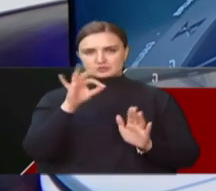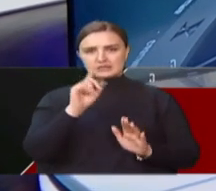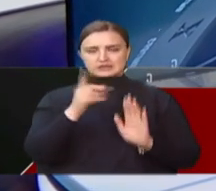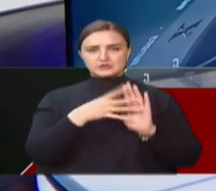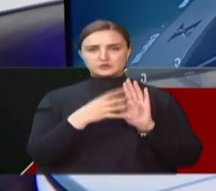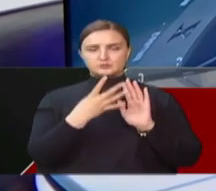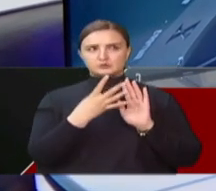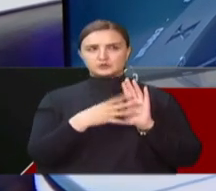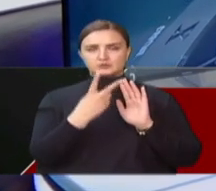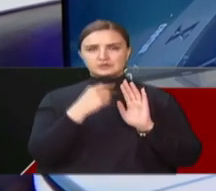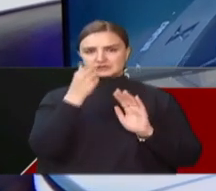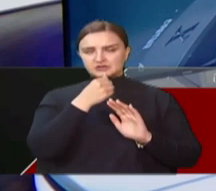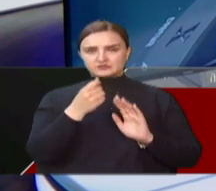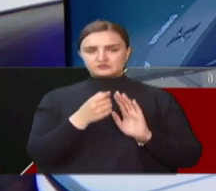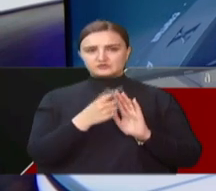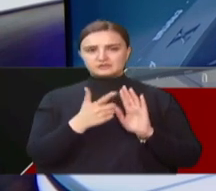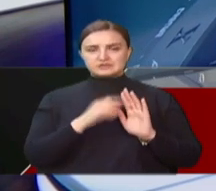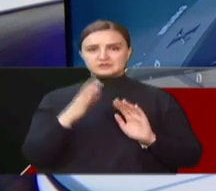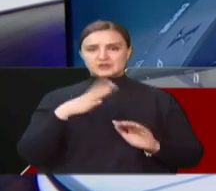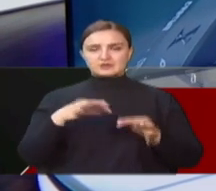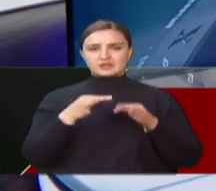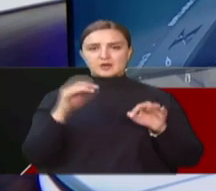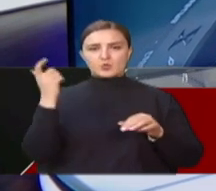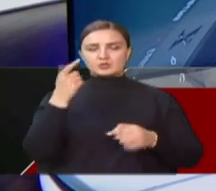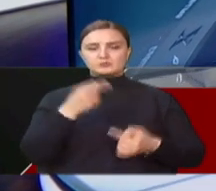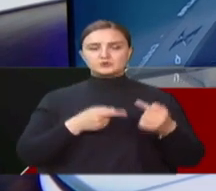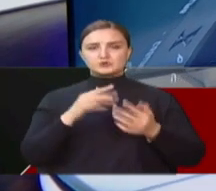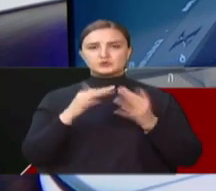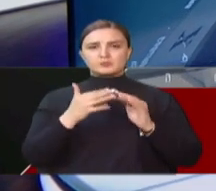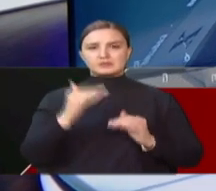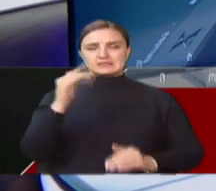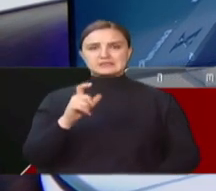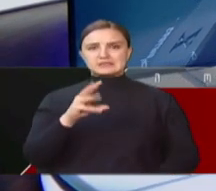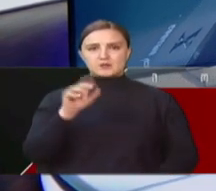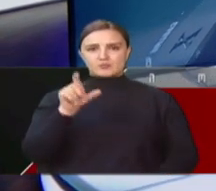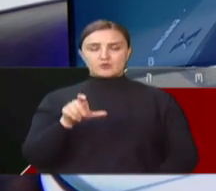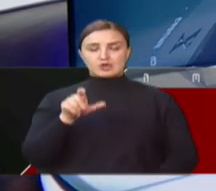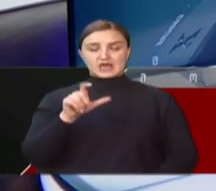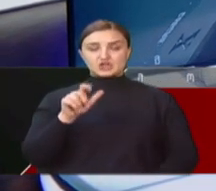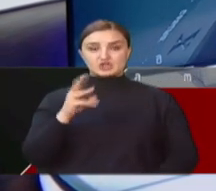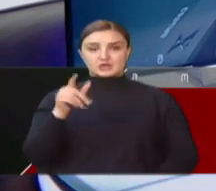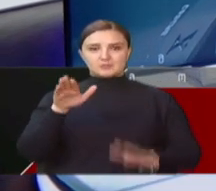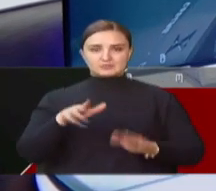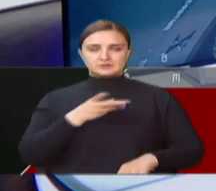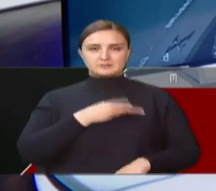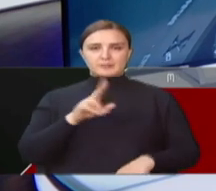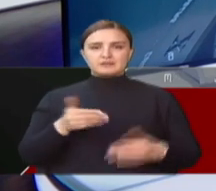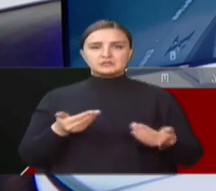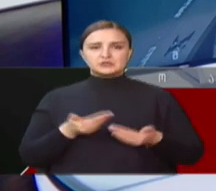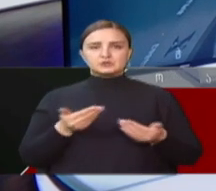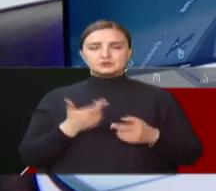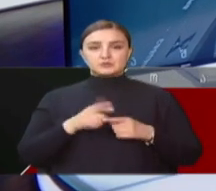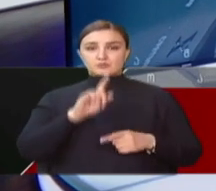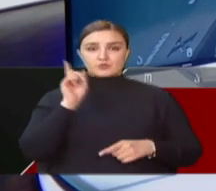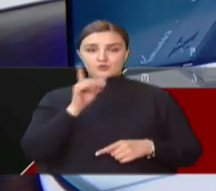1992 წლის 7 სექტემბერს ქვეყნის დამოუკიდებლობისთვის ბრძოლაში სოფელ ზემოეშერასთან დაიღუპა. მიუხედავად იმისა, რომ სიცოცხლე